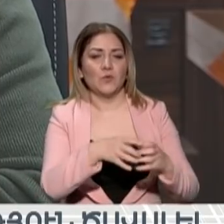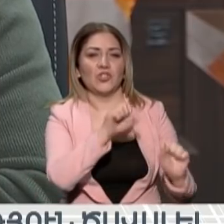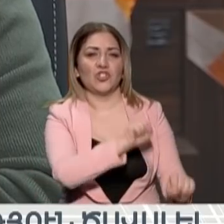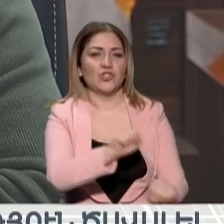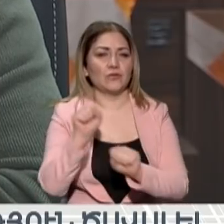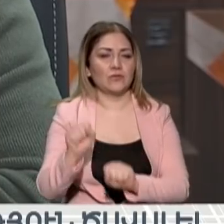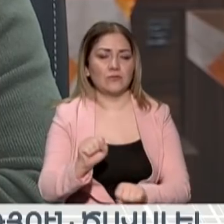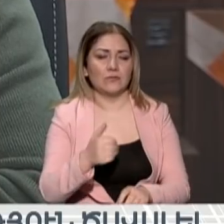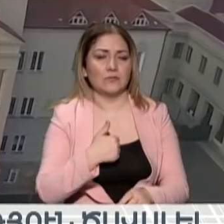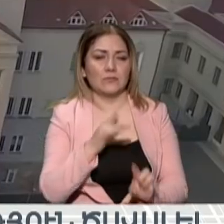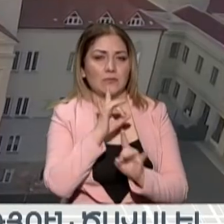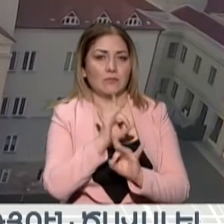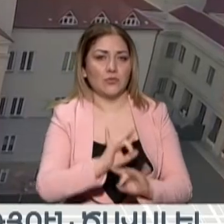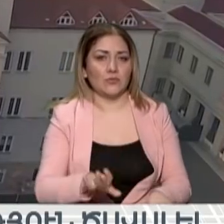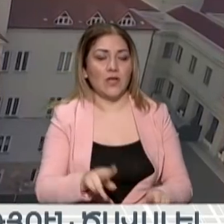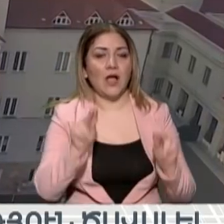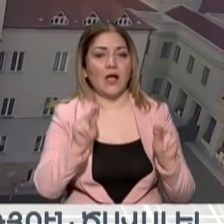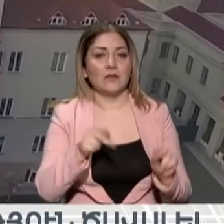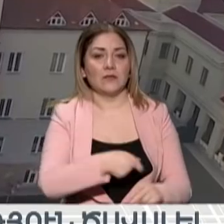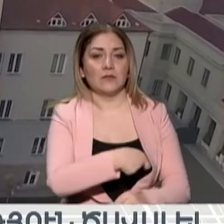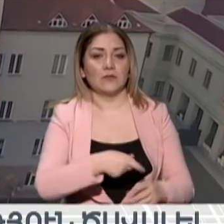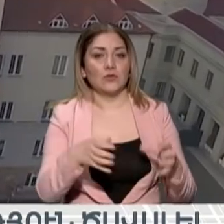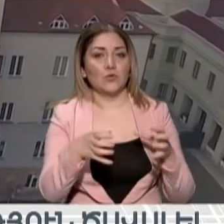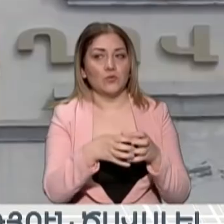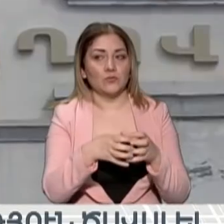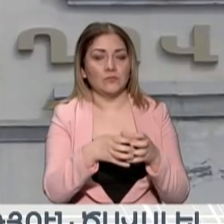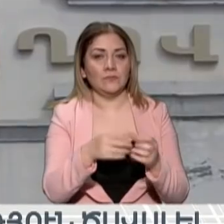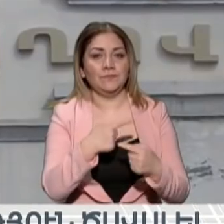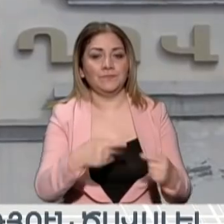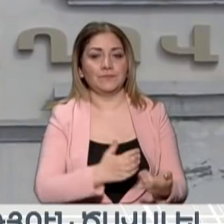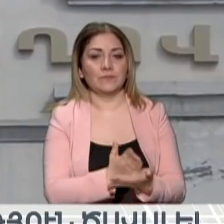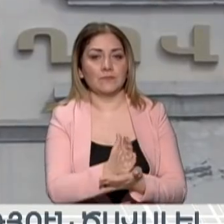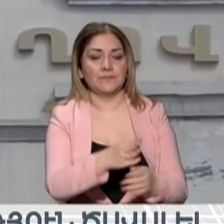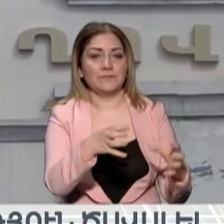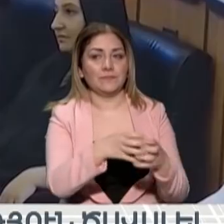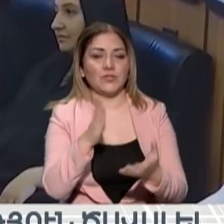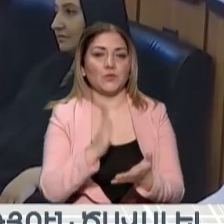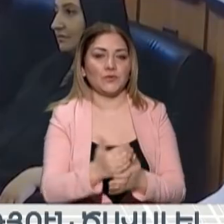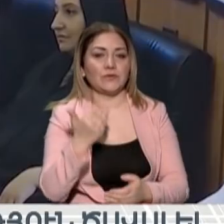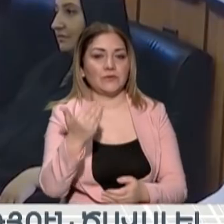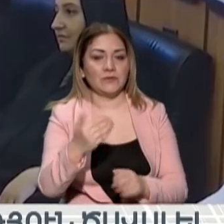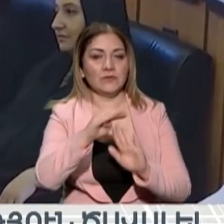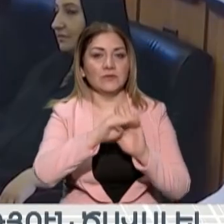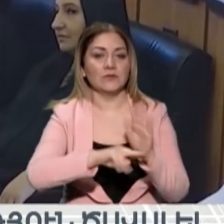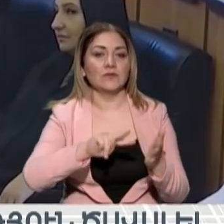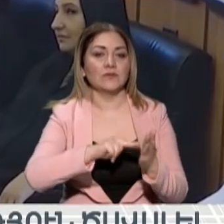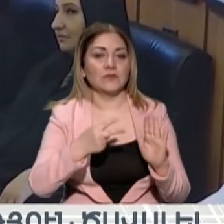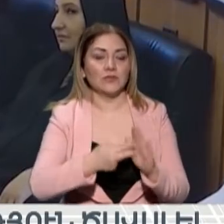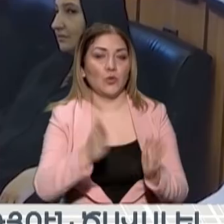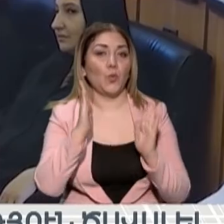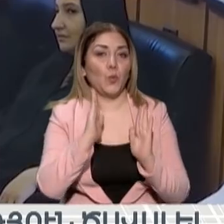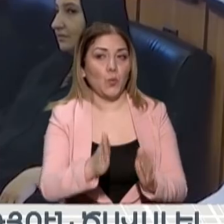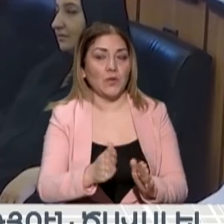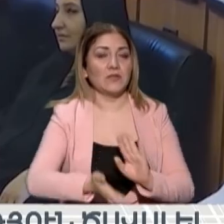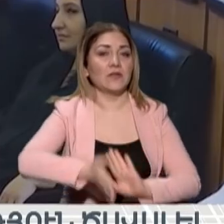կամ անդամը։ Արդարություն կուսակցություն այնպես, ինչպես մյուս քաղաքական ուժերը, ունի իր ռազմավարությունը, իր կուրսը,